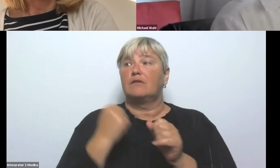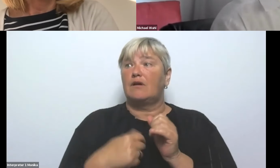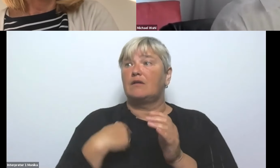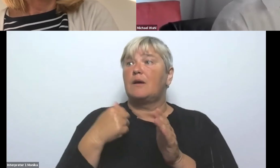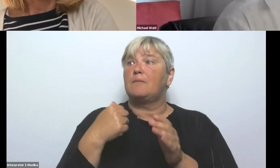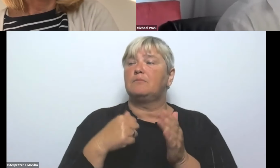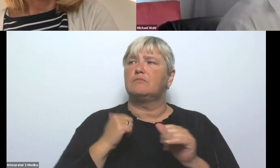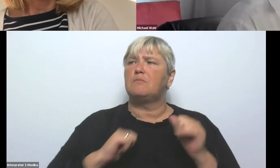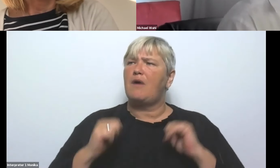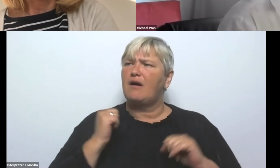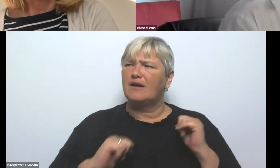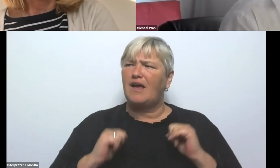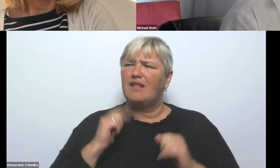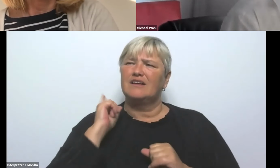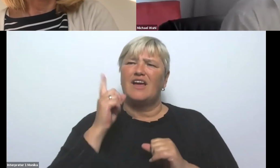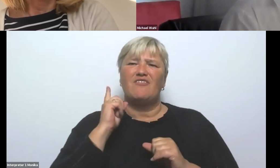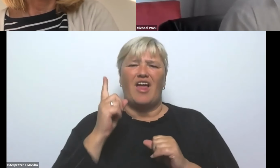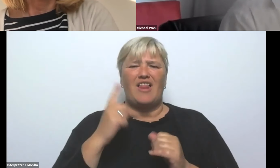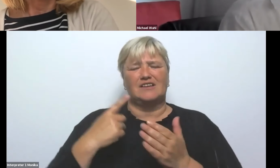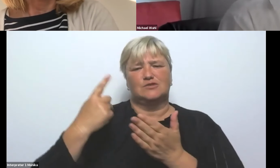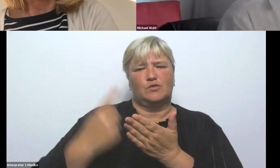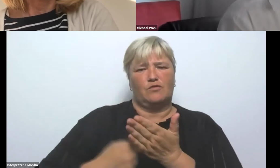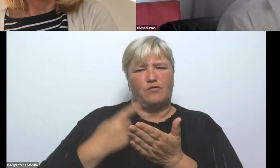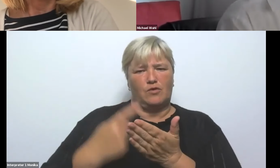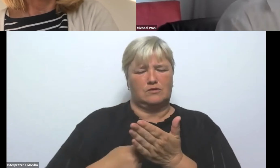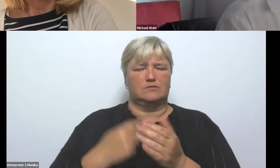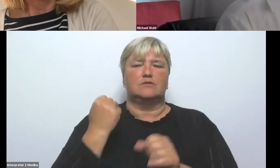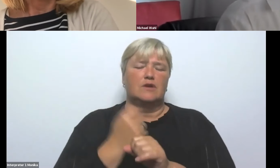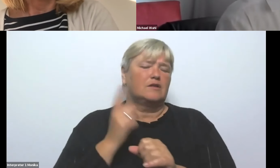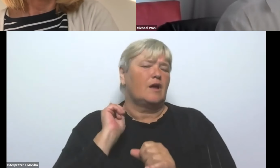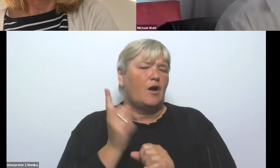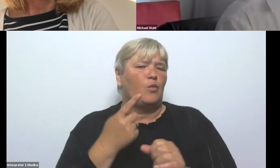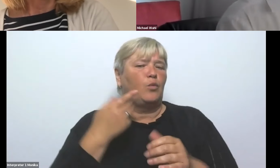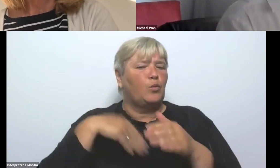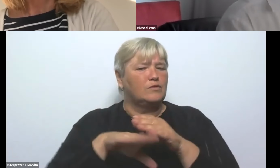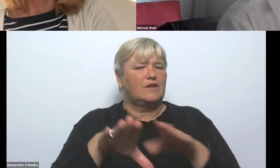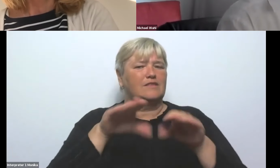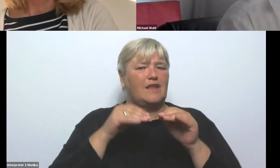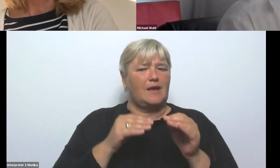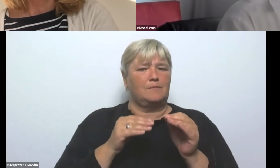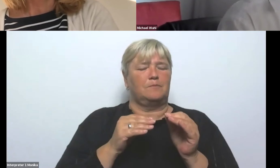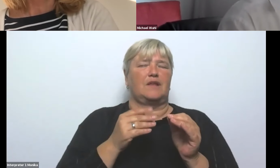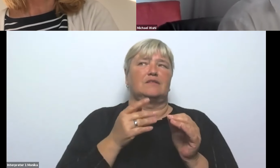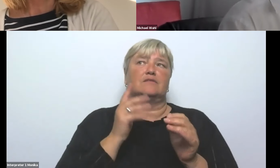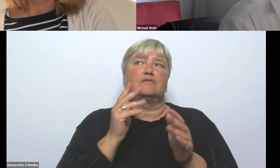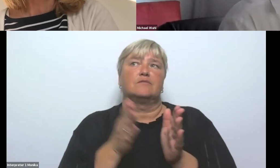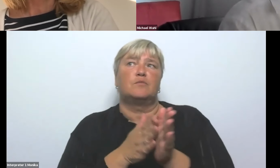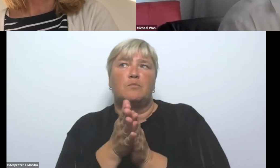Unternehmen sich gegenseitig auch, ich will es mal positiv formulieren, motivieren können, digitale Barrierefreiheit einzuhalten.